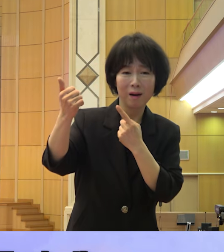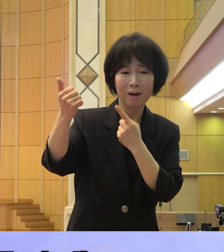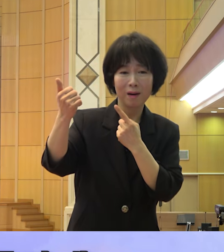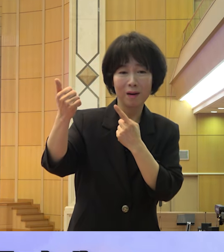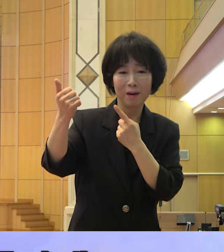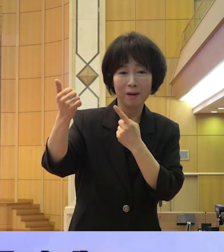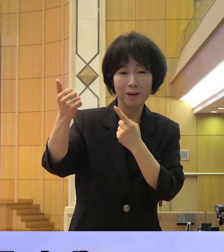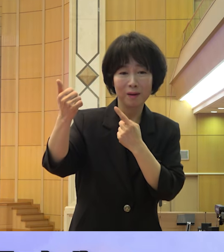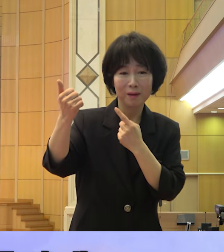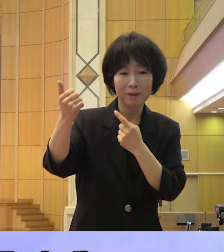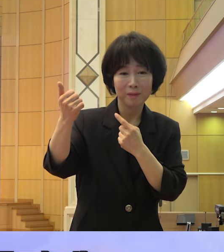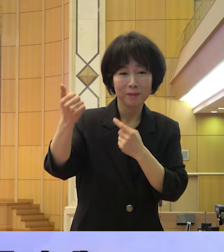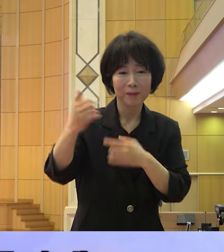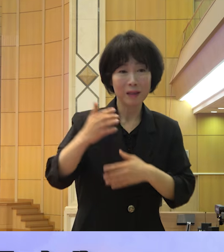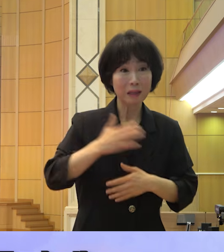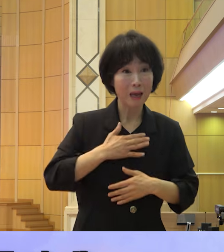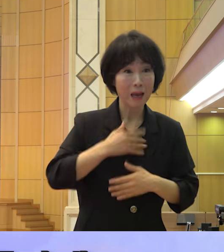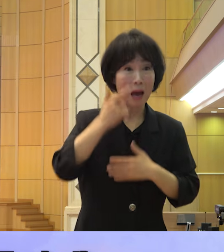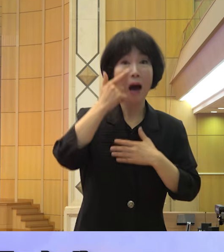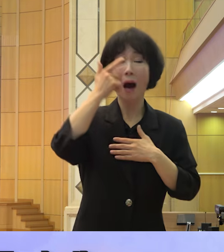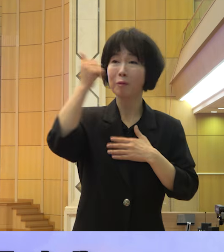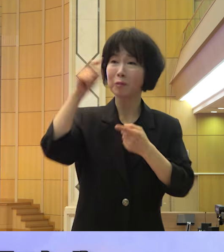여러분 우리 아버님에 대해서 얘기 안 해도